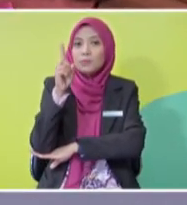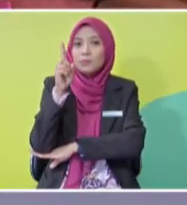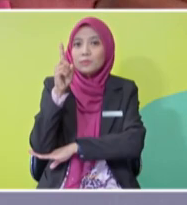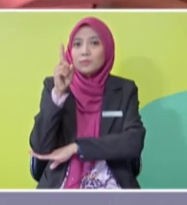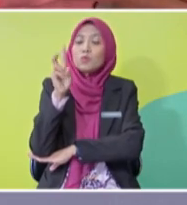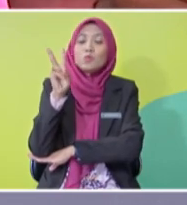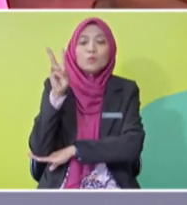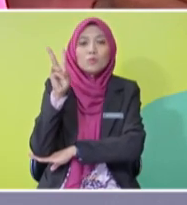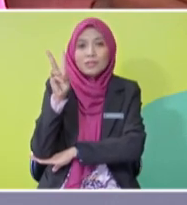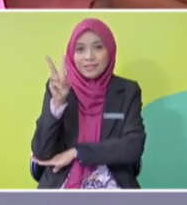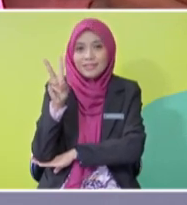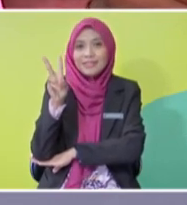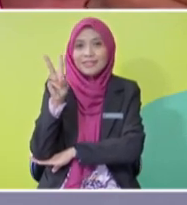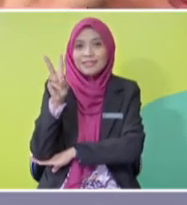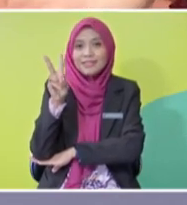dua